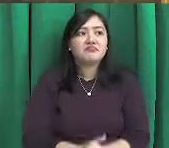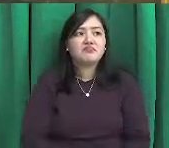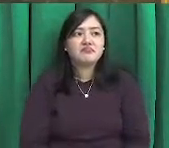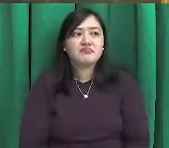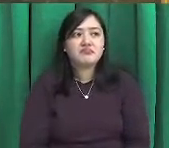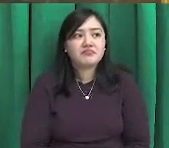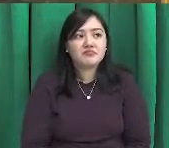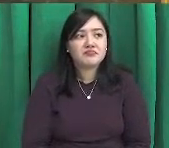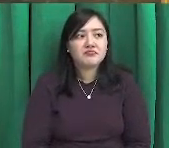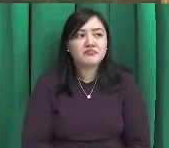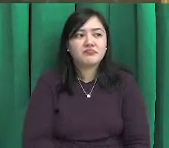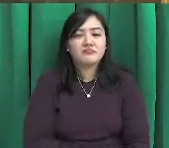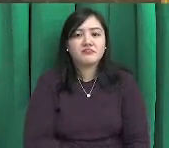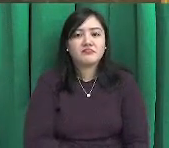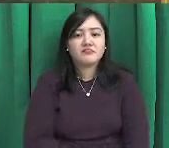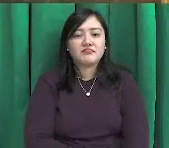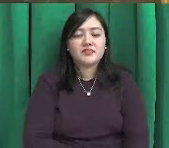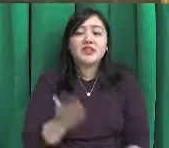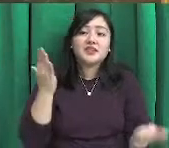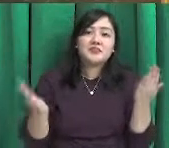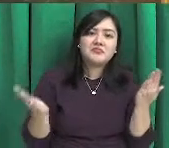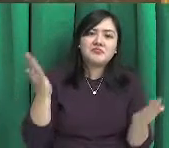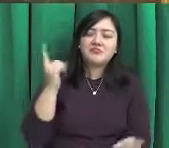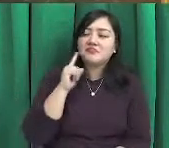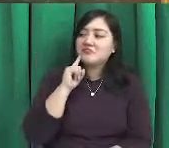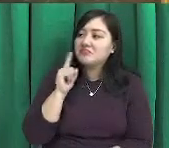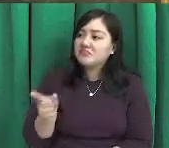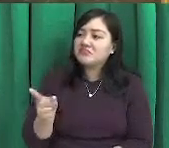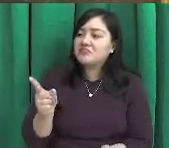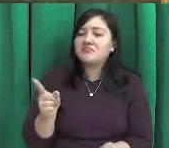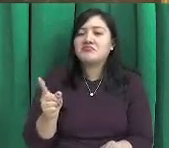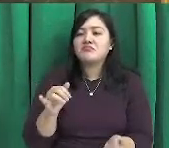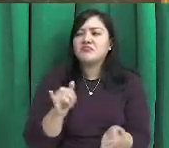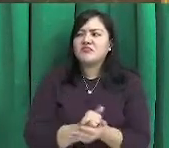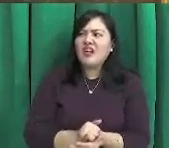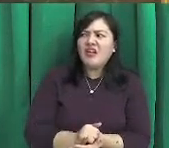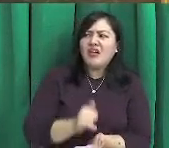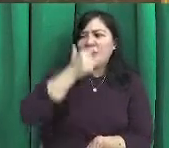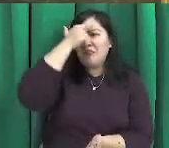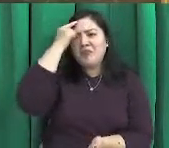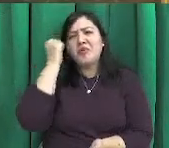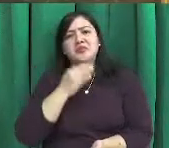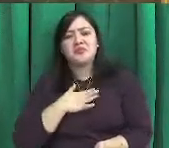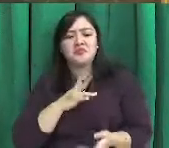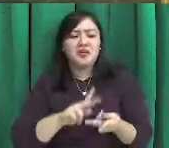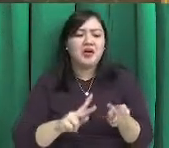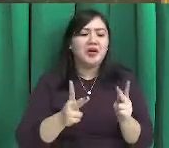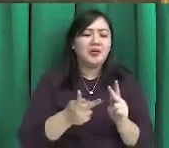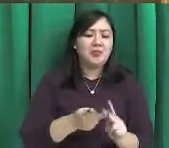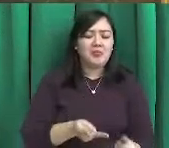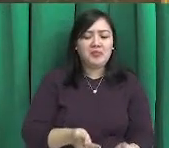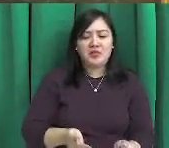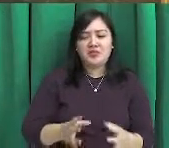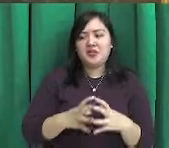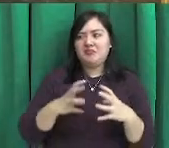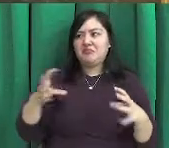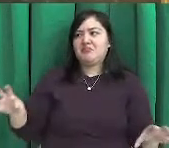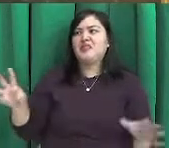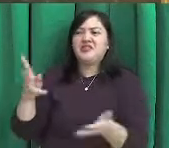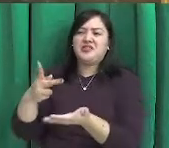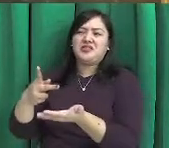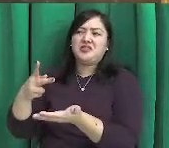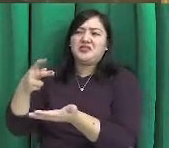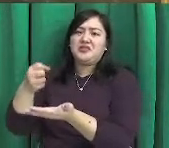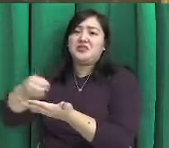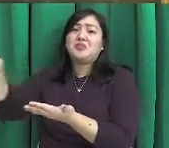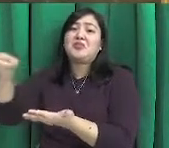Maluho. Happy go lucky. Waldas. Waldas. Waldas. Waster, ang sabi ni Solomon. A great waster. You